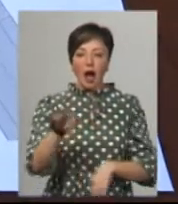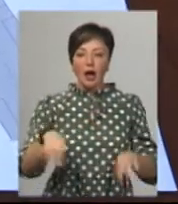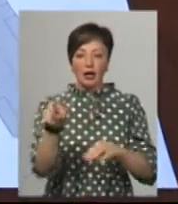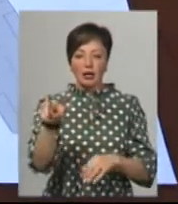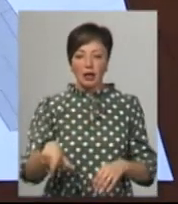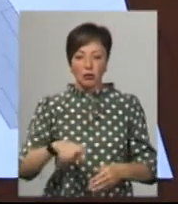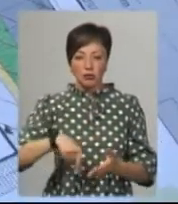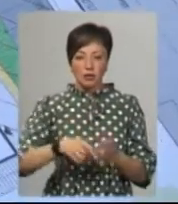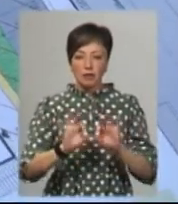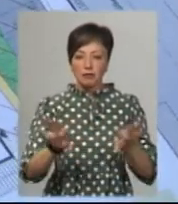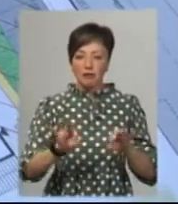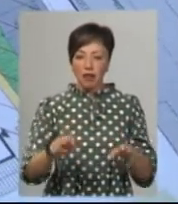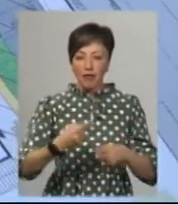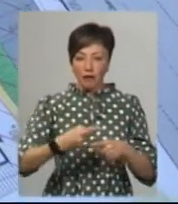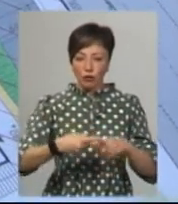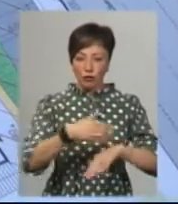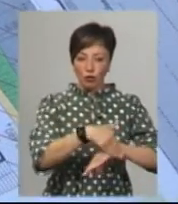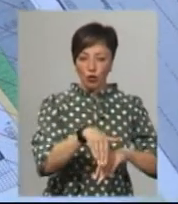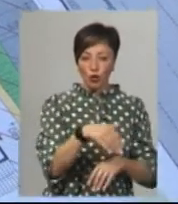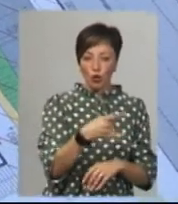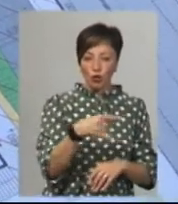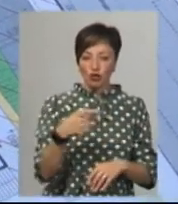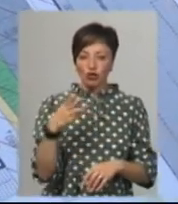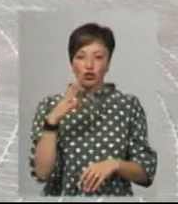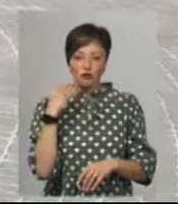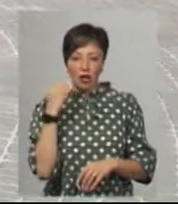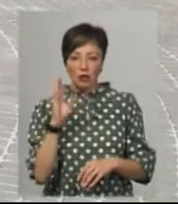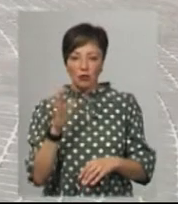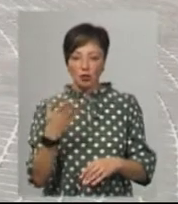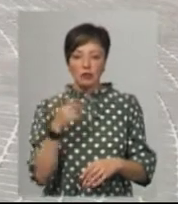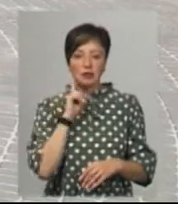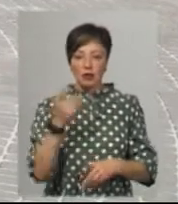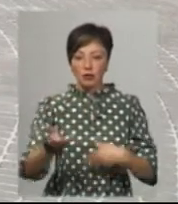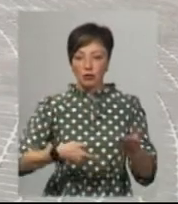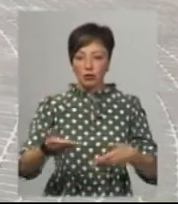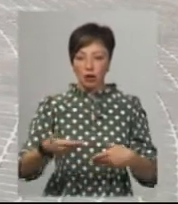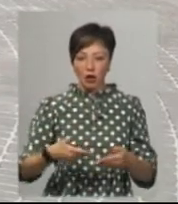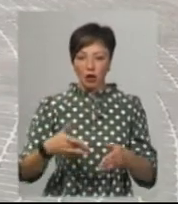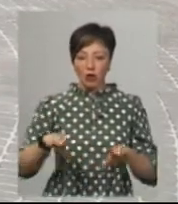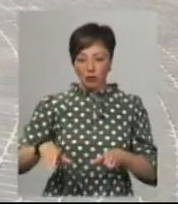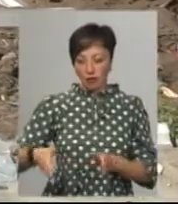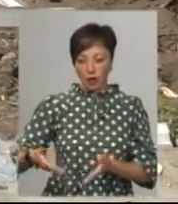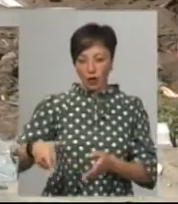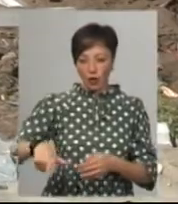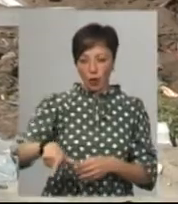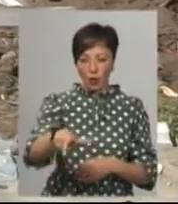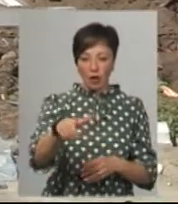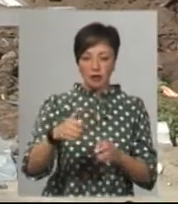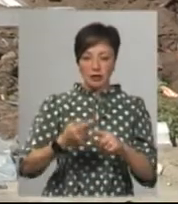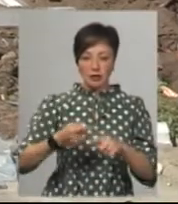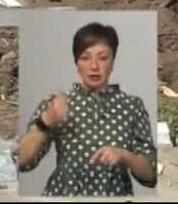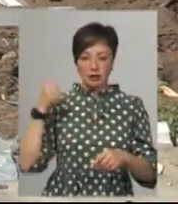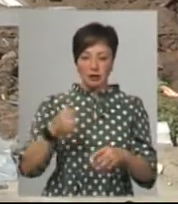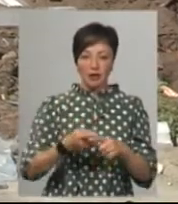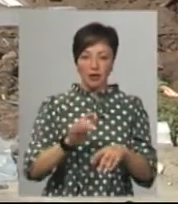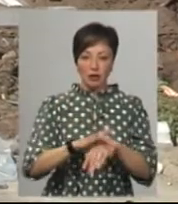Вадим Мацьоха розповідає, на розі вулиць Шевченка і Грушевського буде зелена зона. Тротуарна частина вона вже вимальована, як бачите. За нею, ззаді, за